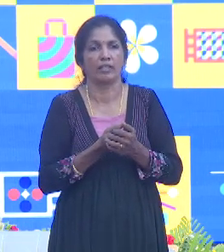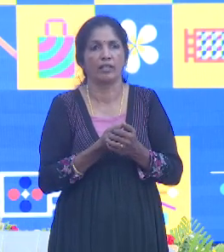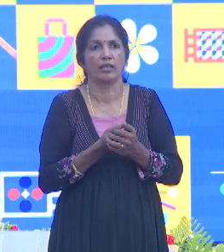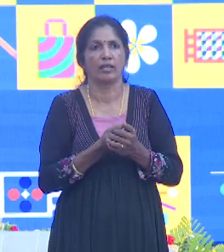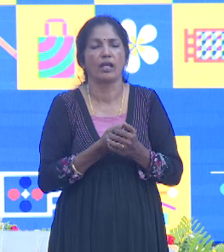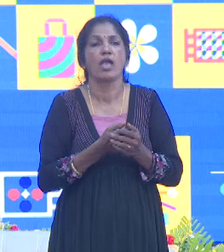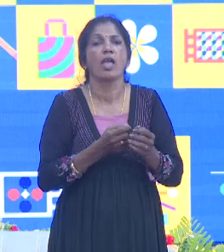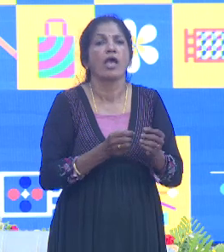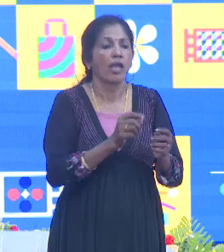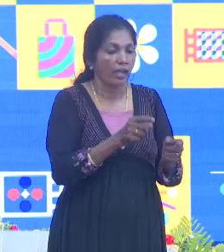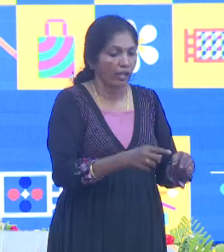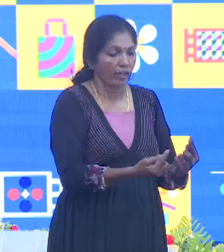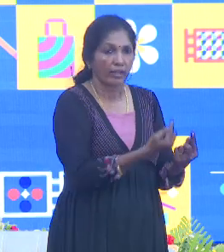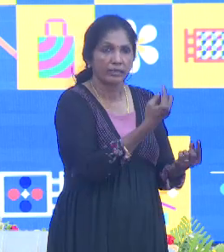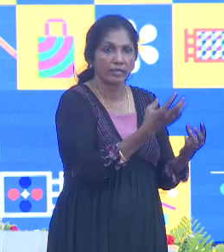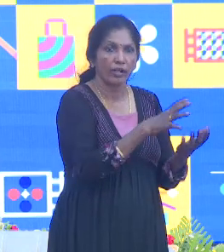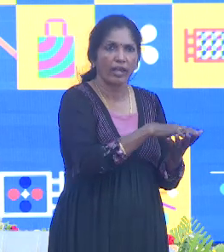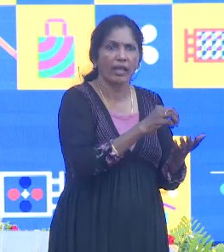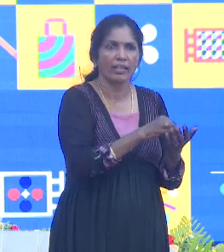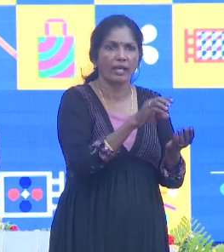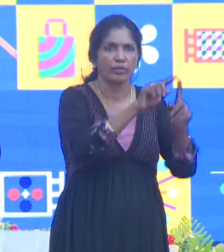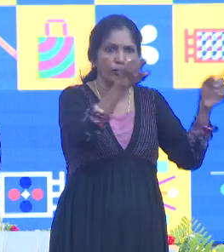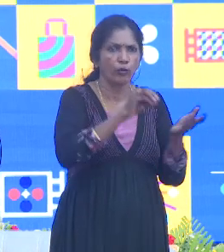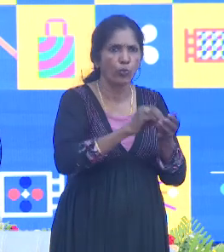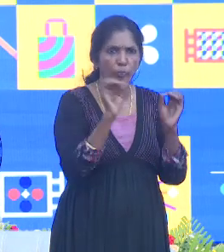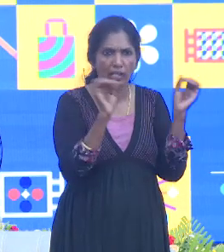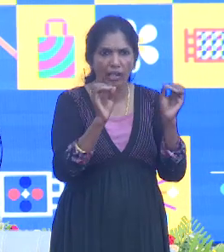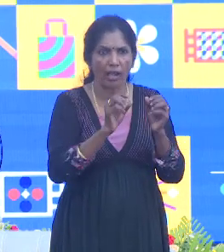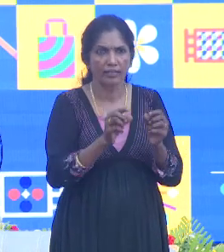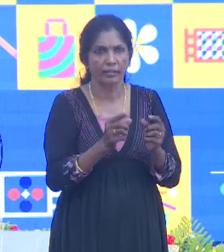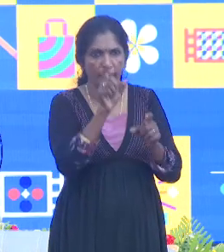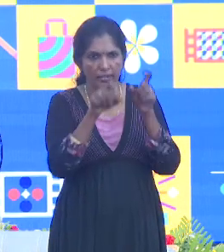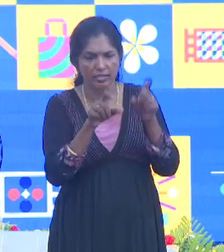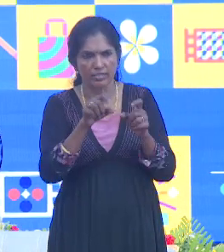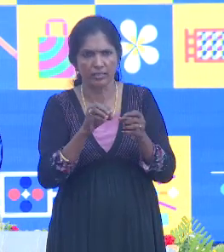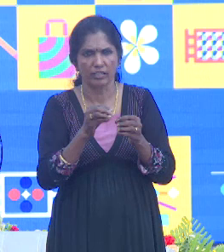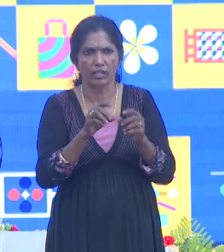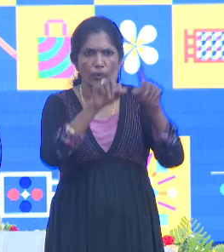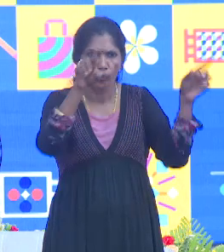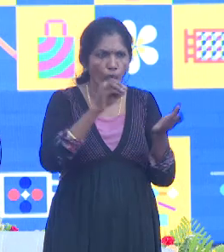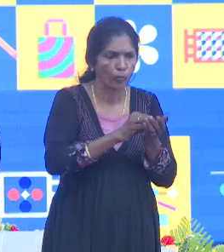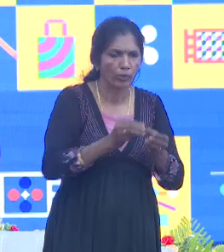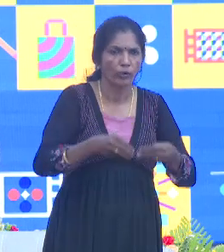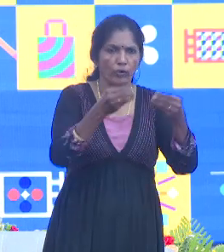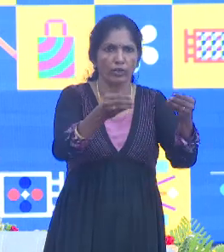ഭൂരഹിത കർഷകന്, ഭൂരഹിത കർഷക തൊഴിലാളികൾക്ക് ഭൂമി കൊടുക്കുന്നതിന് വേണ്ടി ഗവൺമെൻറ്റിൻ്റെ